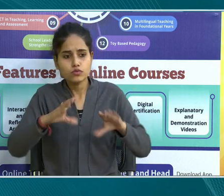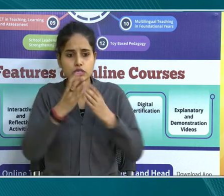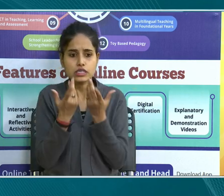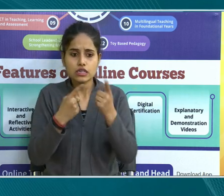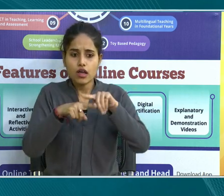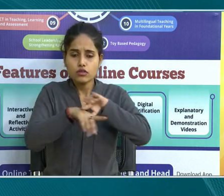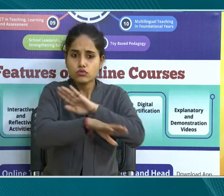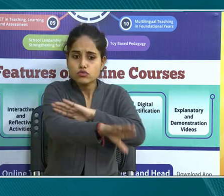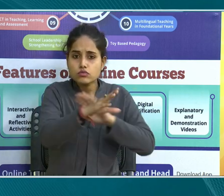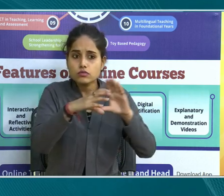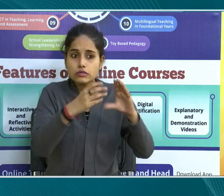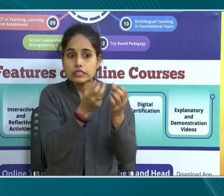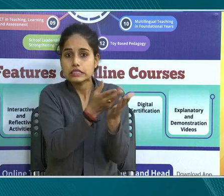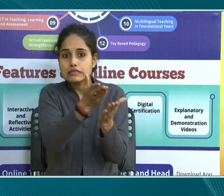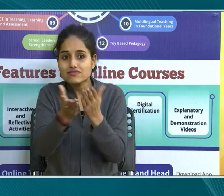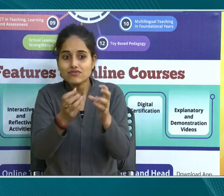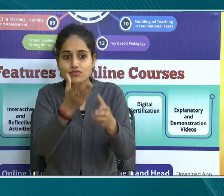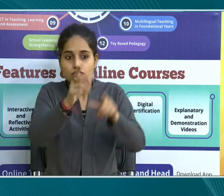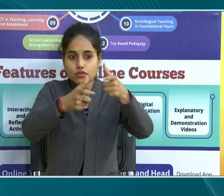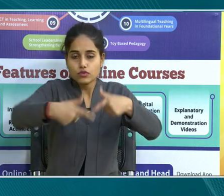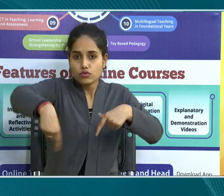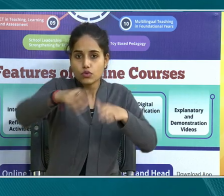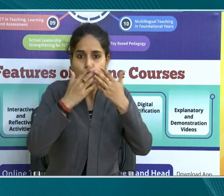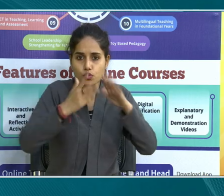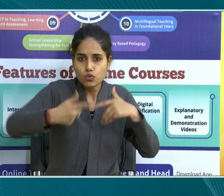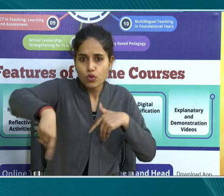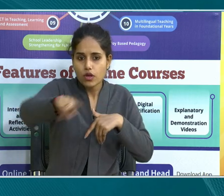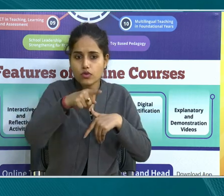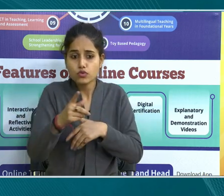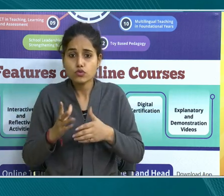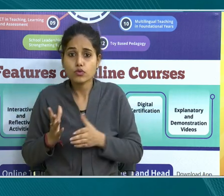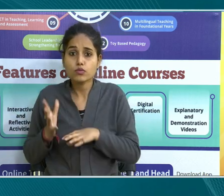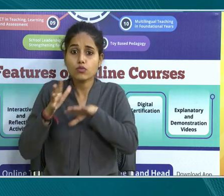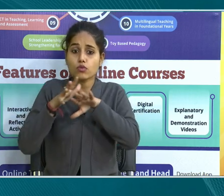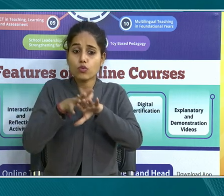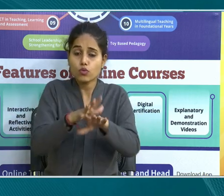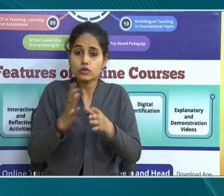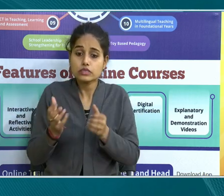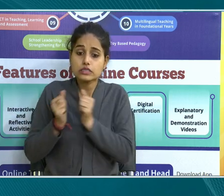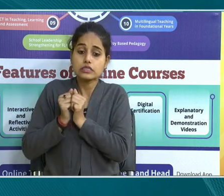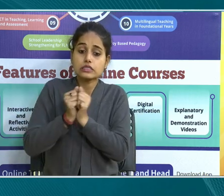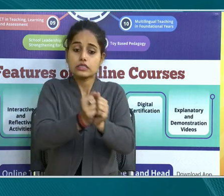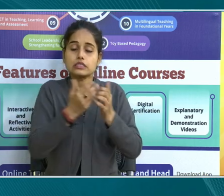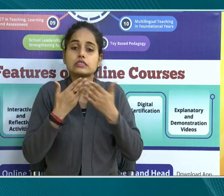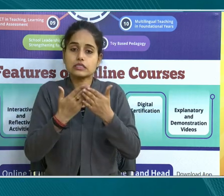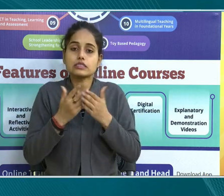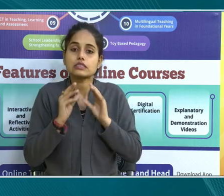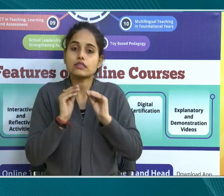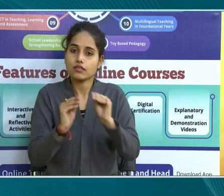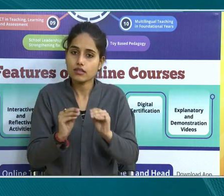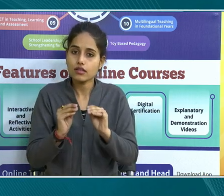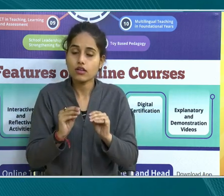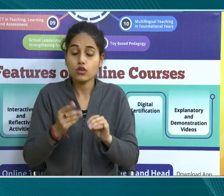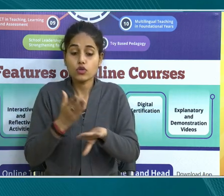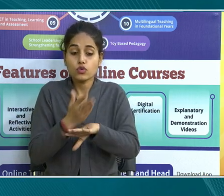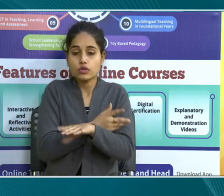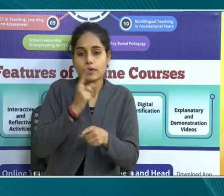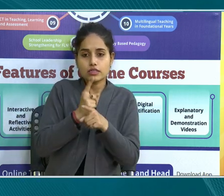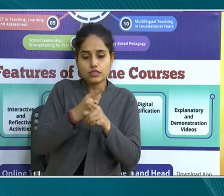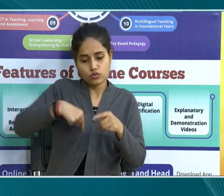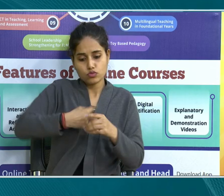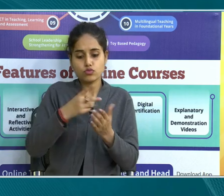को साथ लेकर चले तो इनको साथ लेने के लिए टीचर को थोड़ा सा पहले होंबग करना पड़ता है थोड़ी सी प्रिप्रेशन करनी पड़ती है